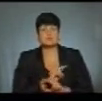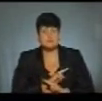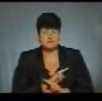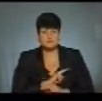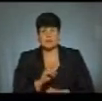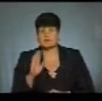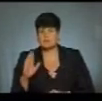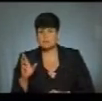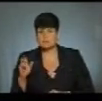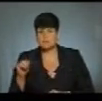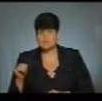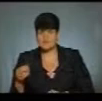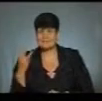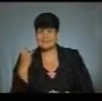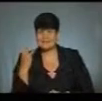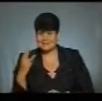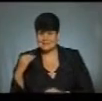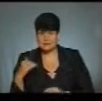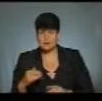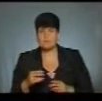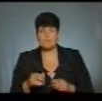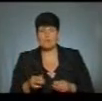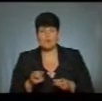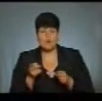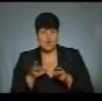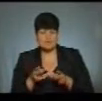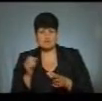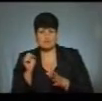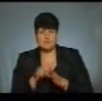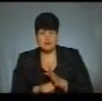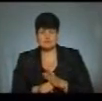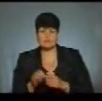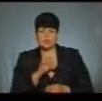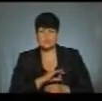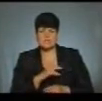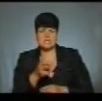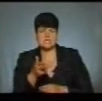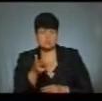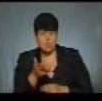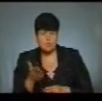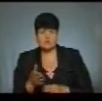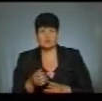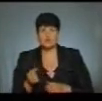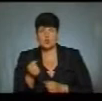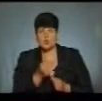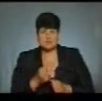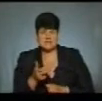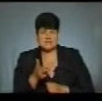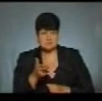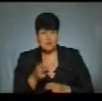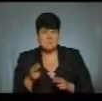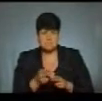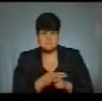Володимиру Біляшевичу інкримінують три статті – погроза вбивством, хуліганство із застосуванням вогнепальної зброї, носіння вогнепальної зброї